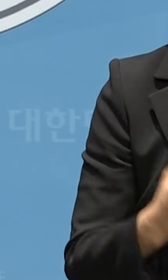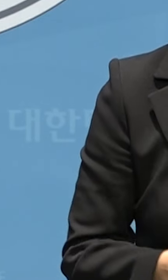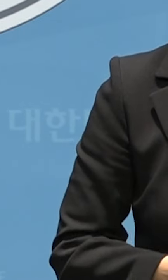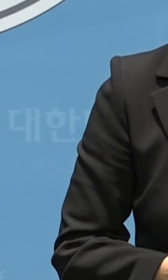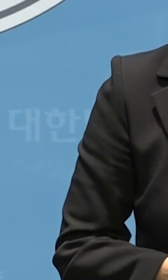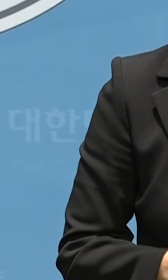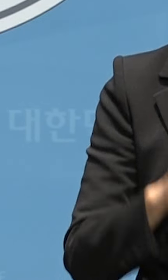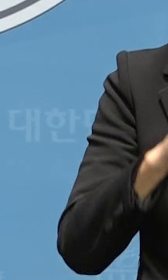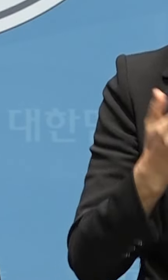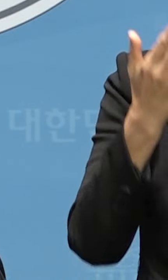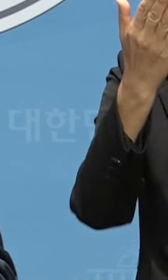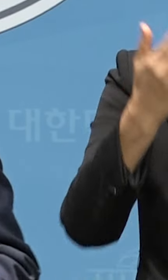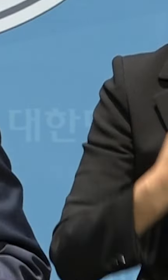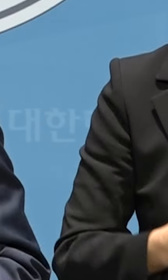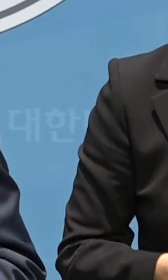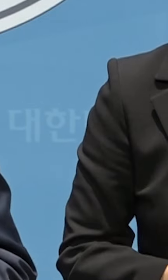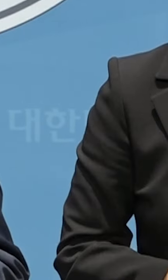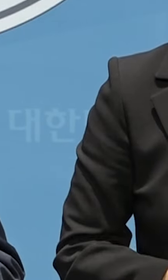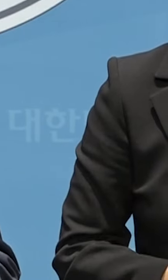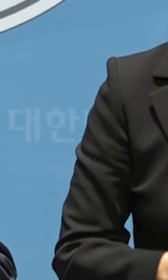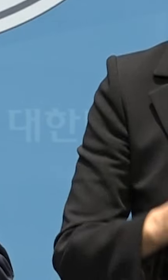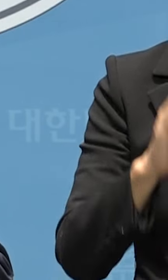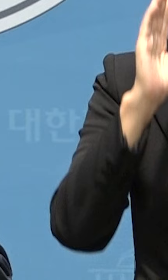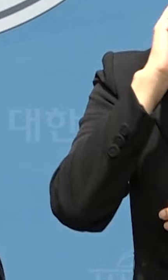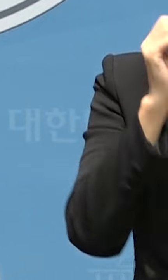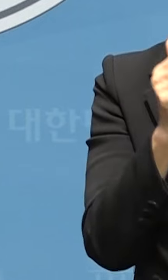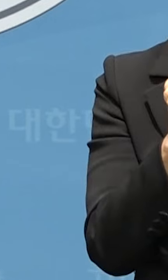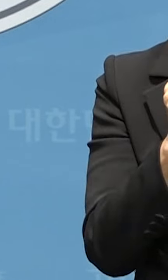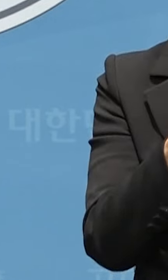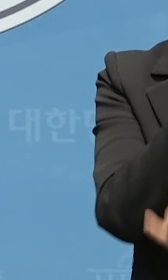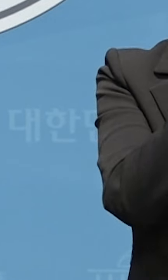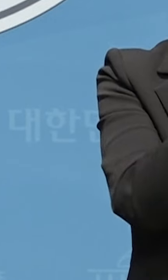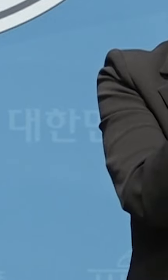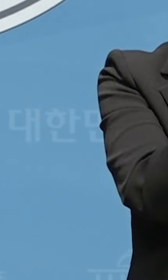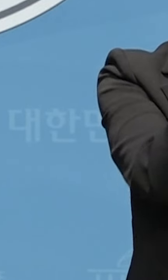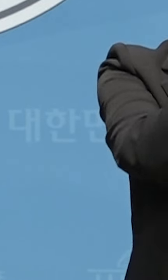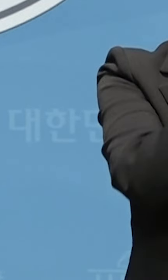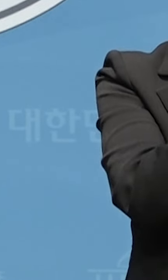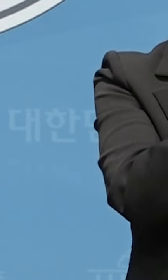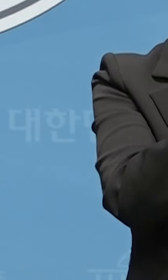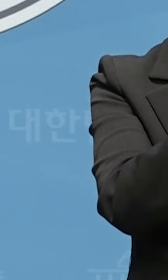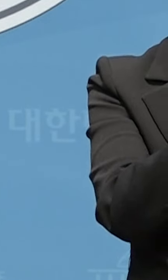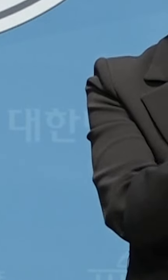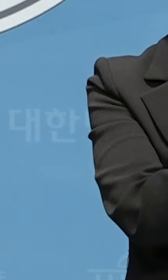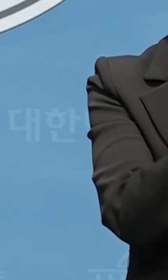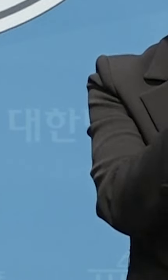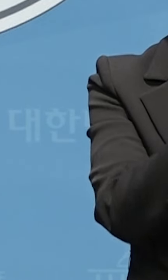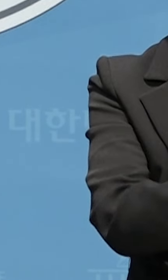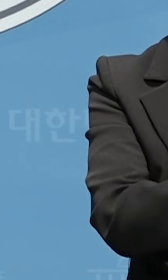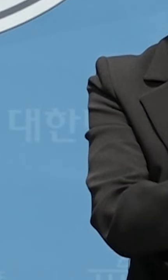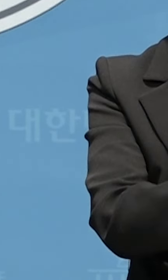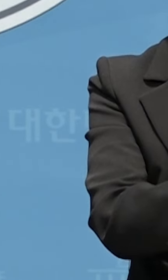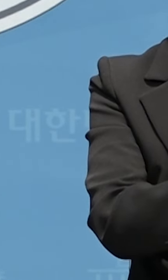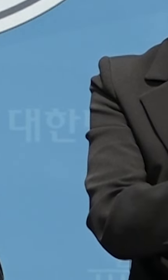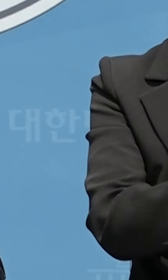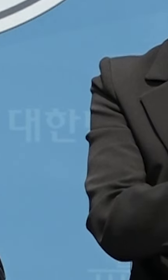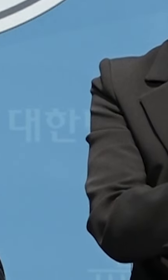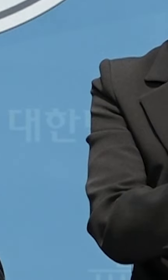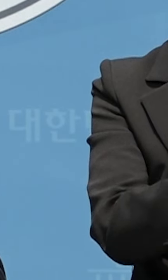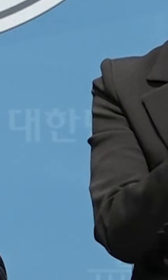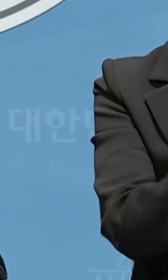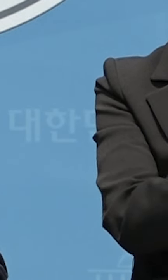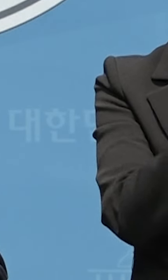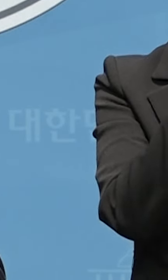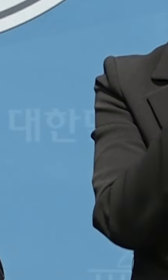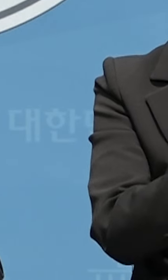기자회견문을 읽겠습니다. 김건희 명태균 게이트를 덮기 위한 야당 죽이기 수사입니다. 반드시 무죄를